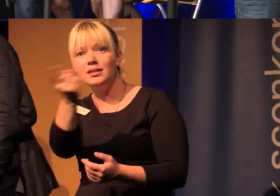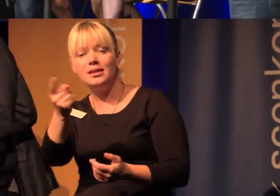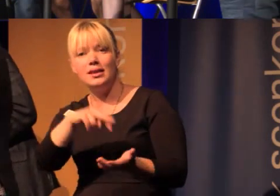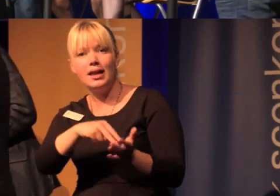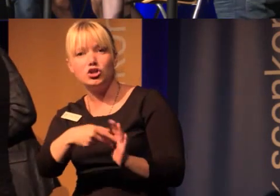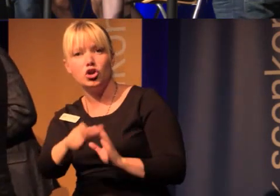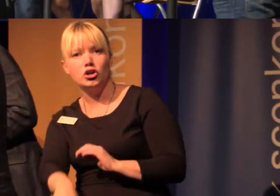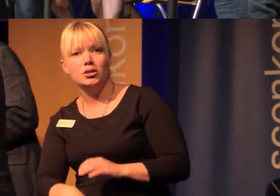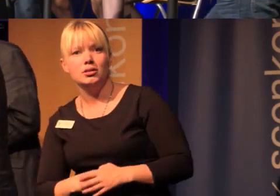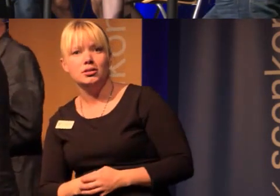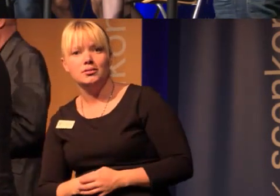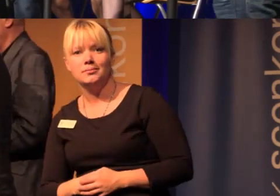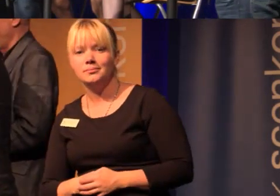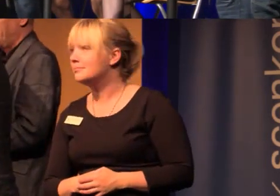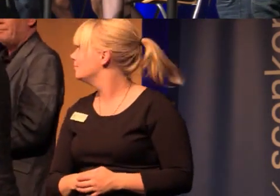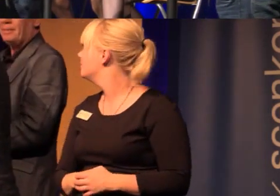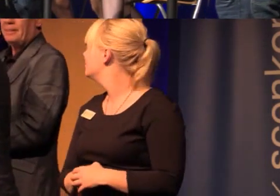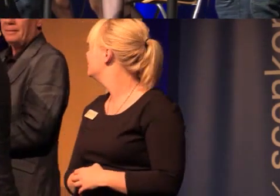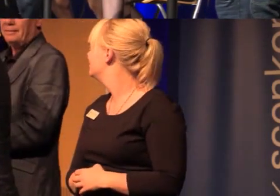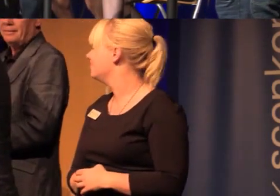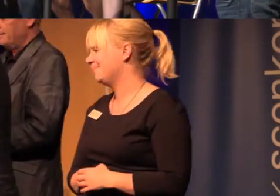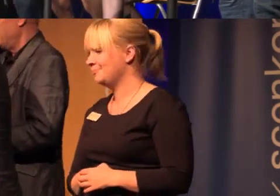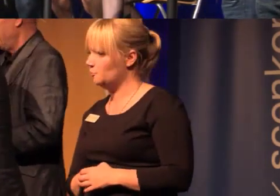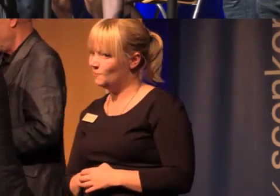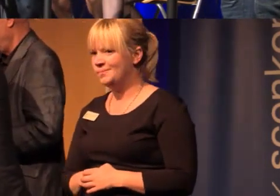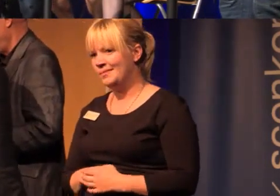Ja. Ja, vi...